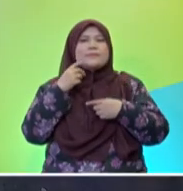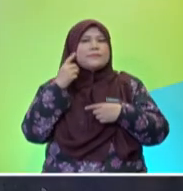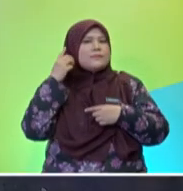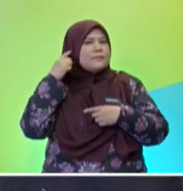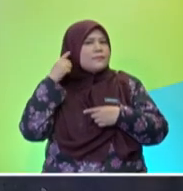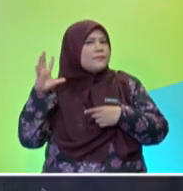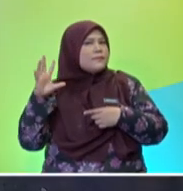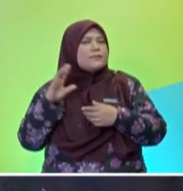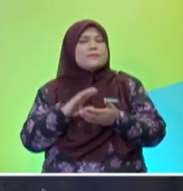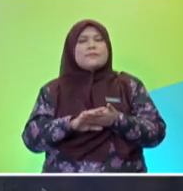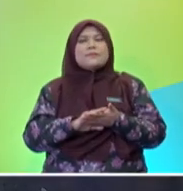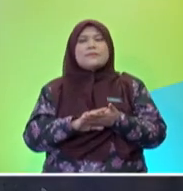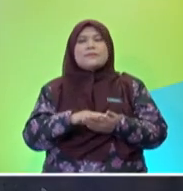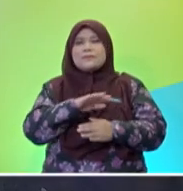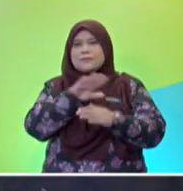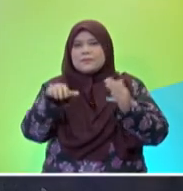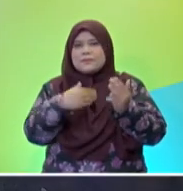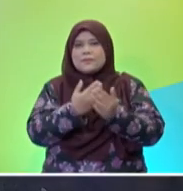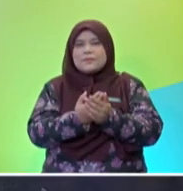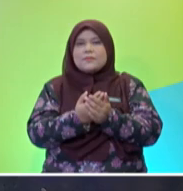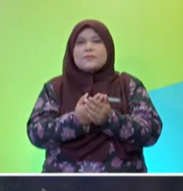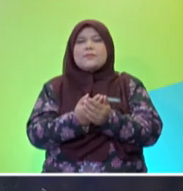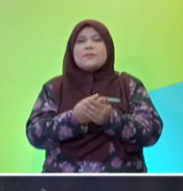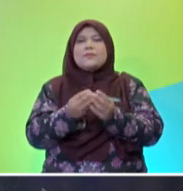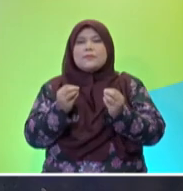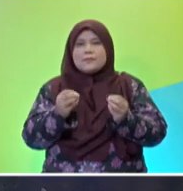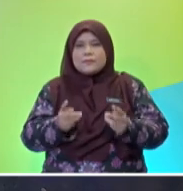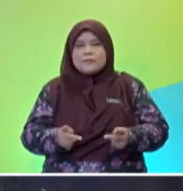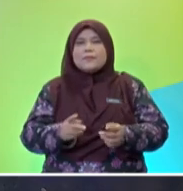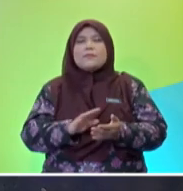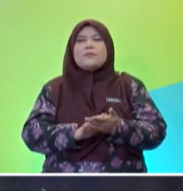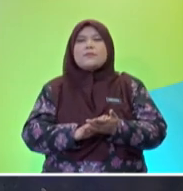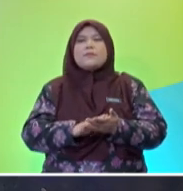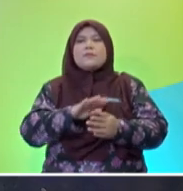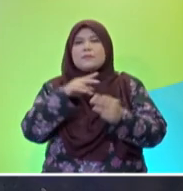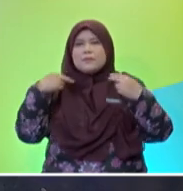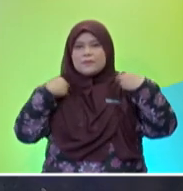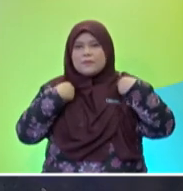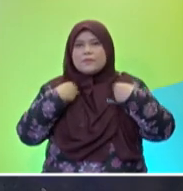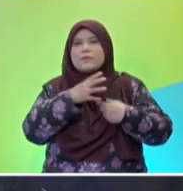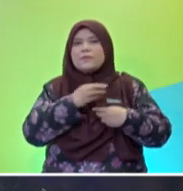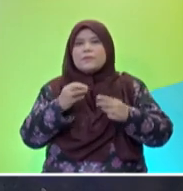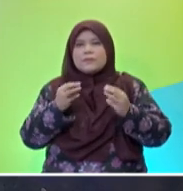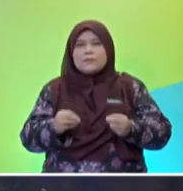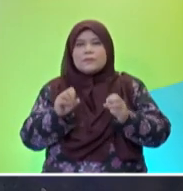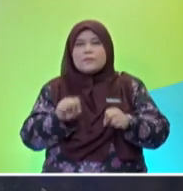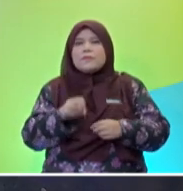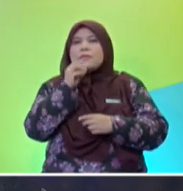maksudnya semua makhluk sama ada manusia ataupun hewan yang boleh mengeluarkan suara